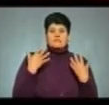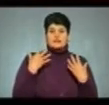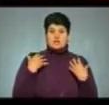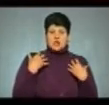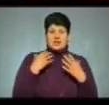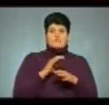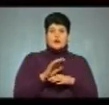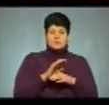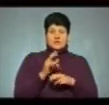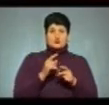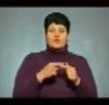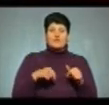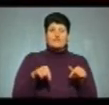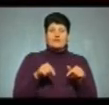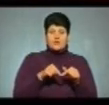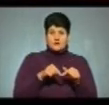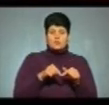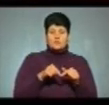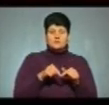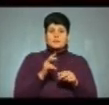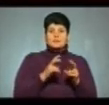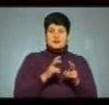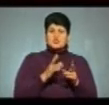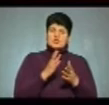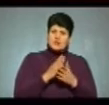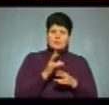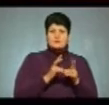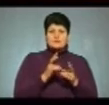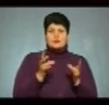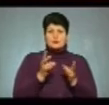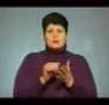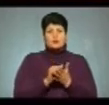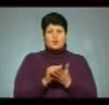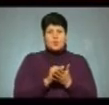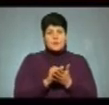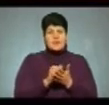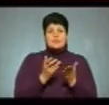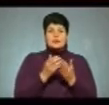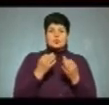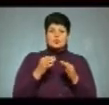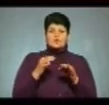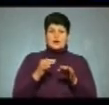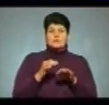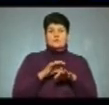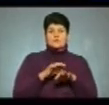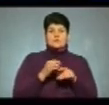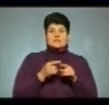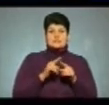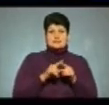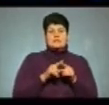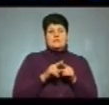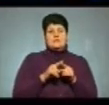відділу підприємства теплових мереж Михайла Горбаня, чи є у підприємства необхідні документи, які дозволяють ввести цей об'єкт